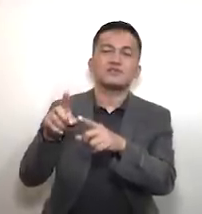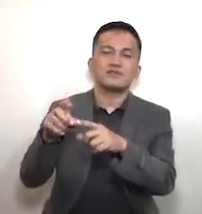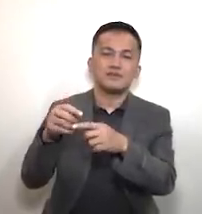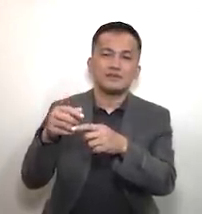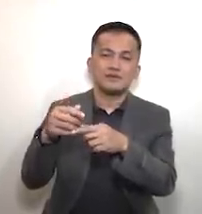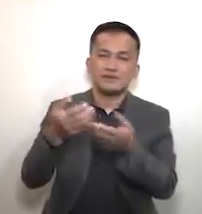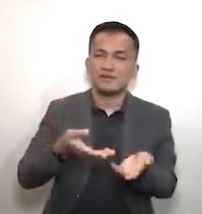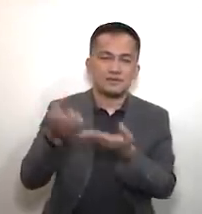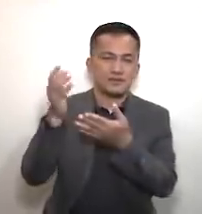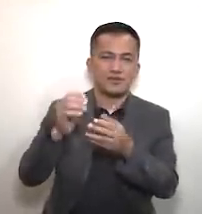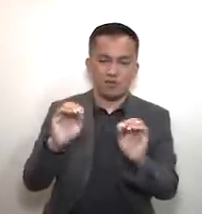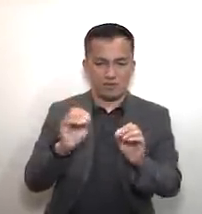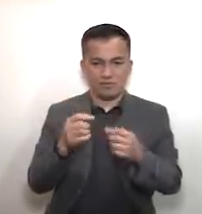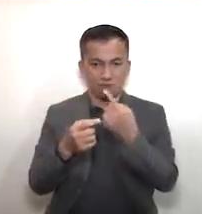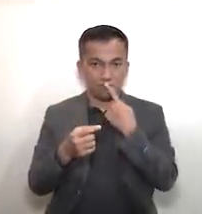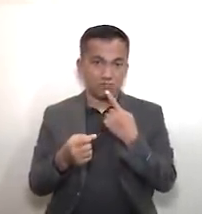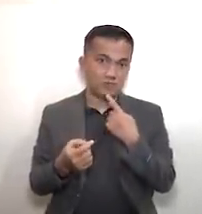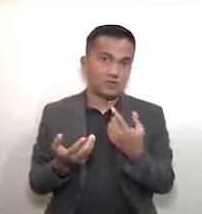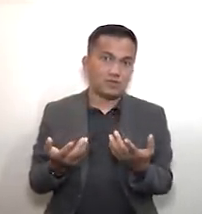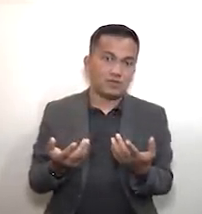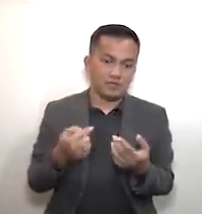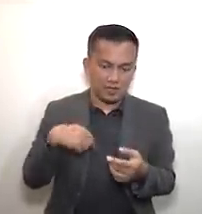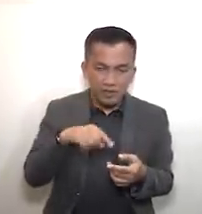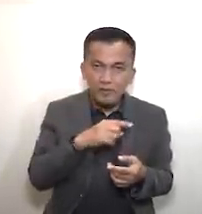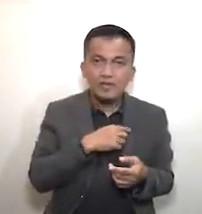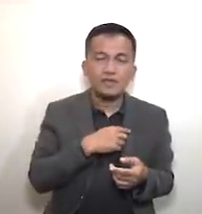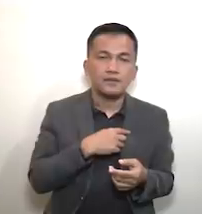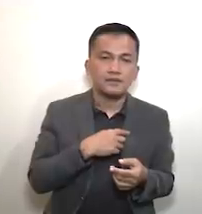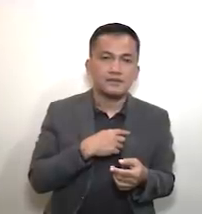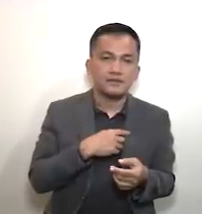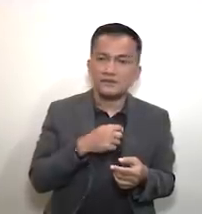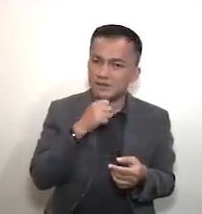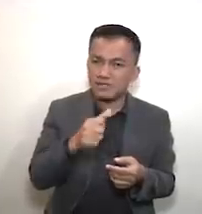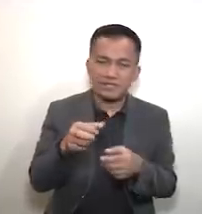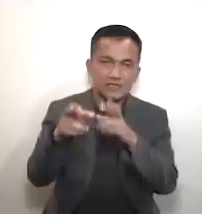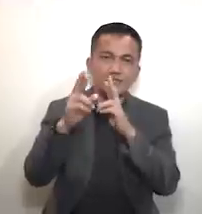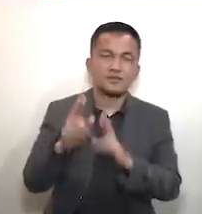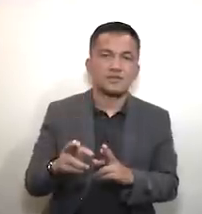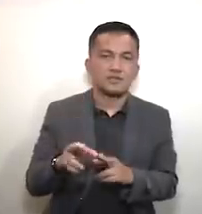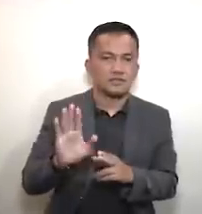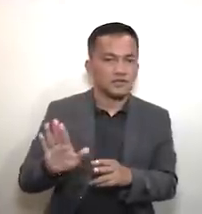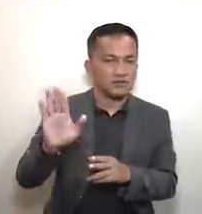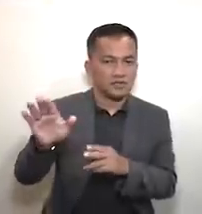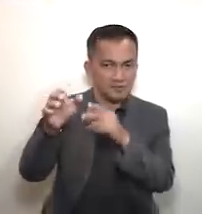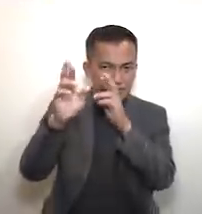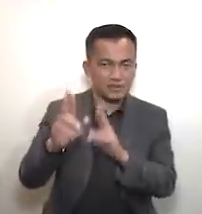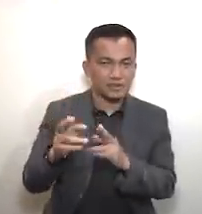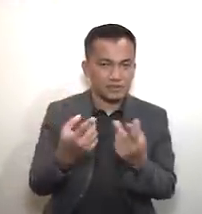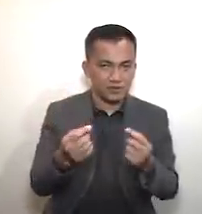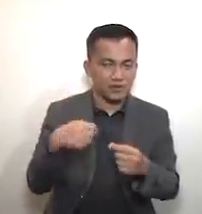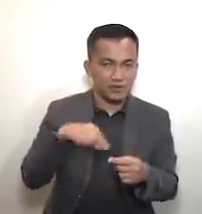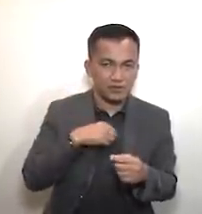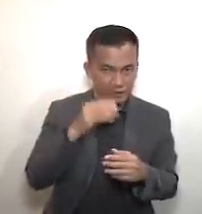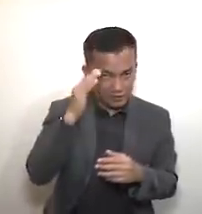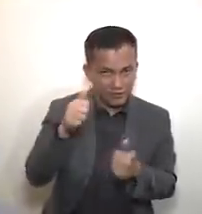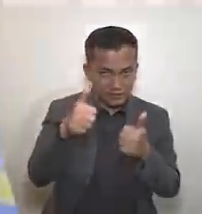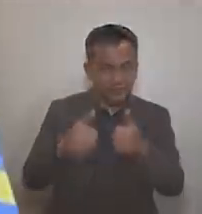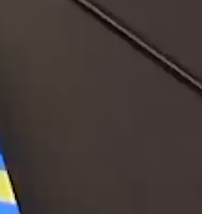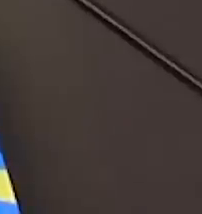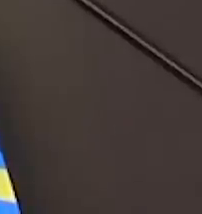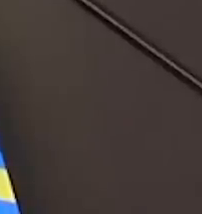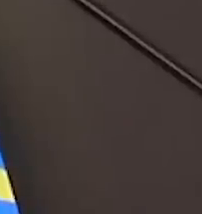man, wala kang masabi na kami hoy hindi ka nirespeto. Yun po'y bilang paggalang sa'yo gagawin namin. Okay, sir?